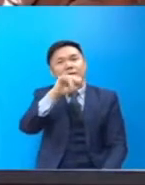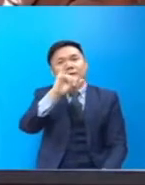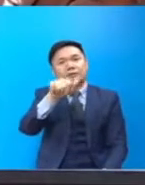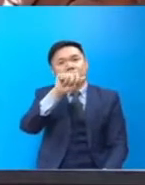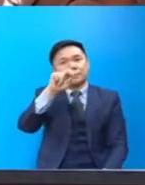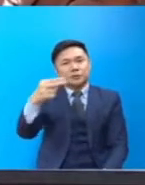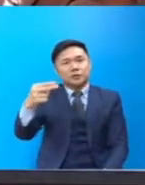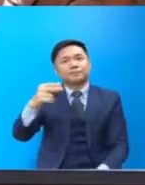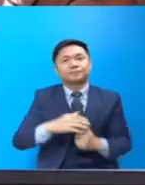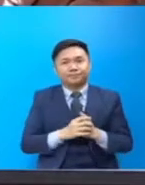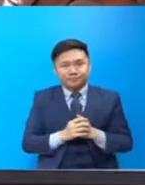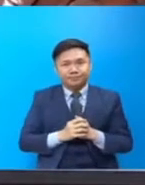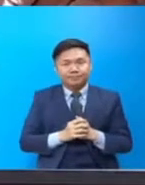binti Muhammad Saleh hidup